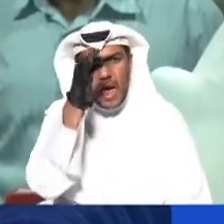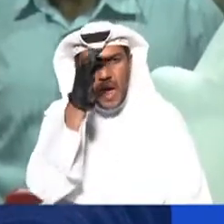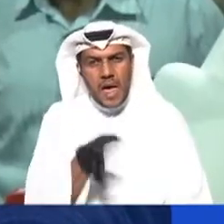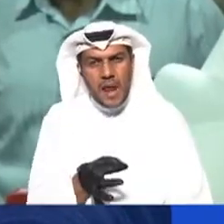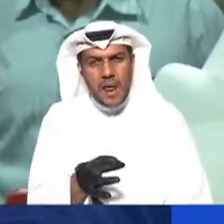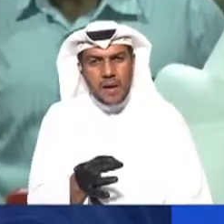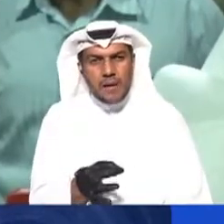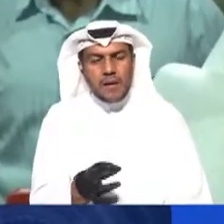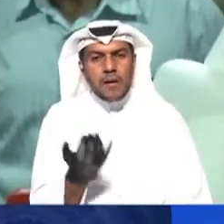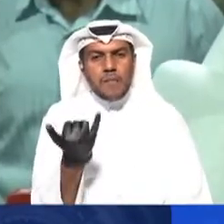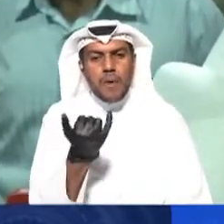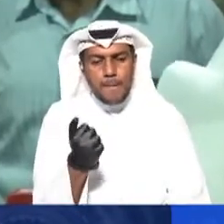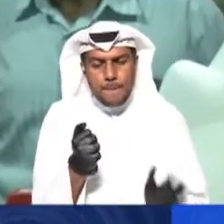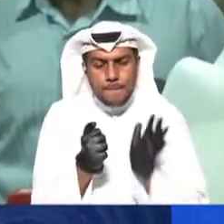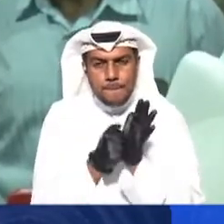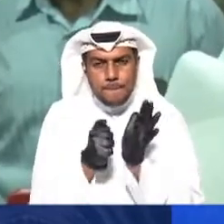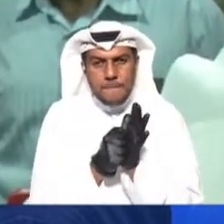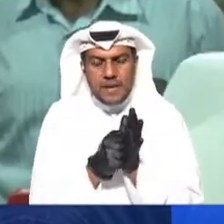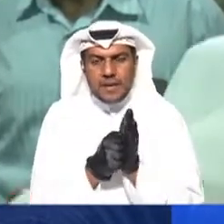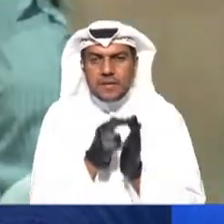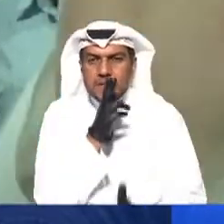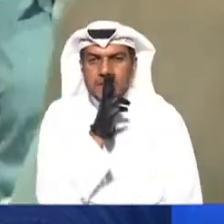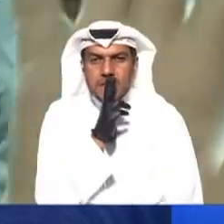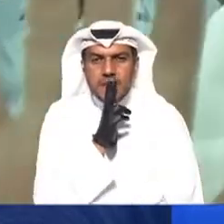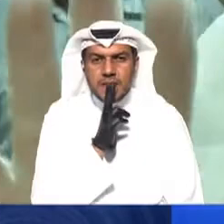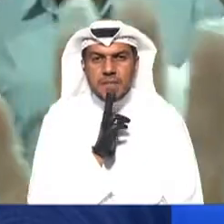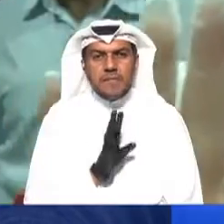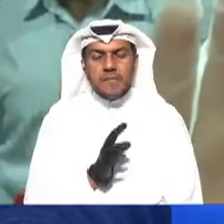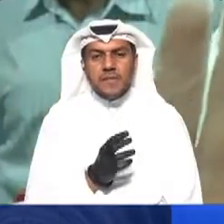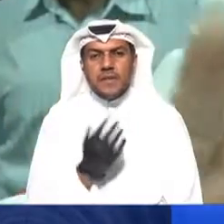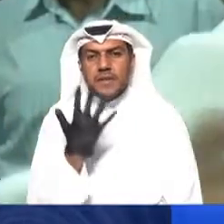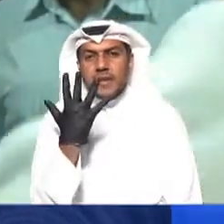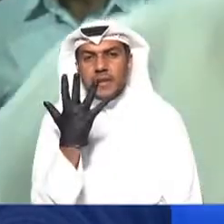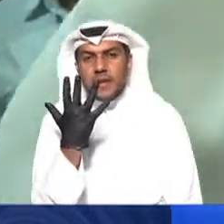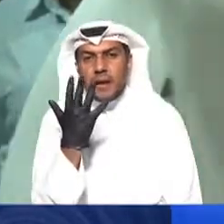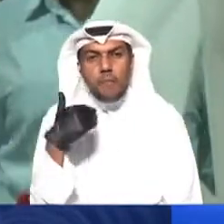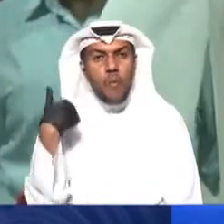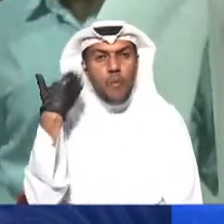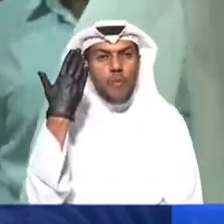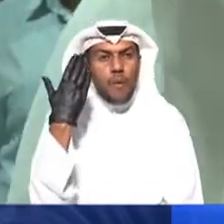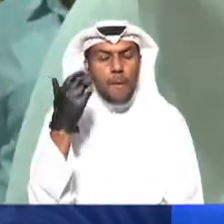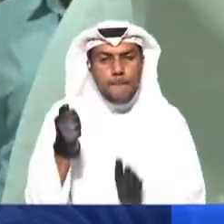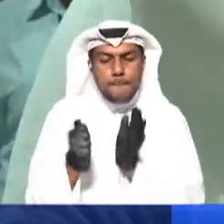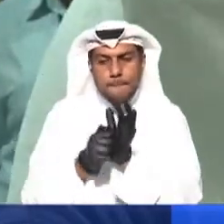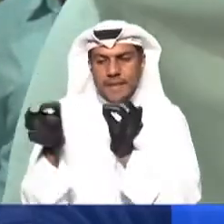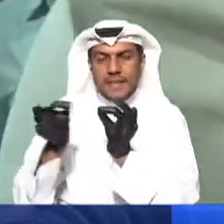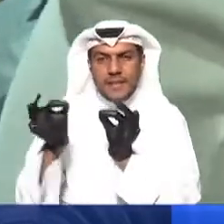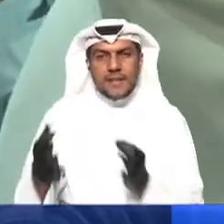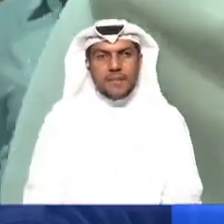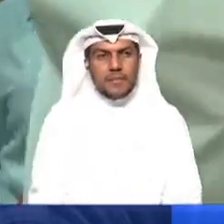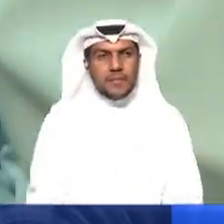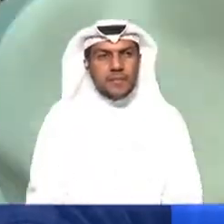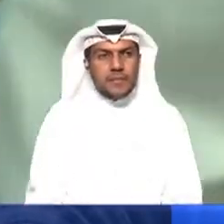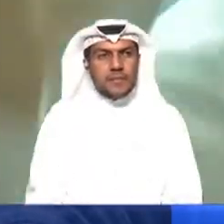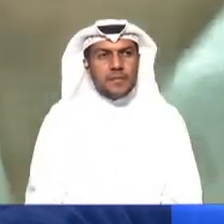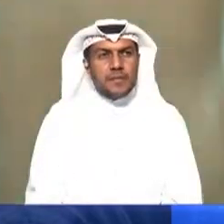بالبقاء بالمنزل، وهذا وقت الحظر ما حد يطلع. أنا بيتي كأول بيت بالشارع